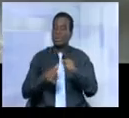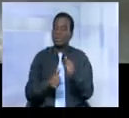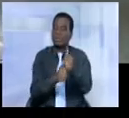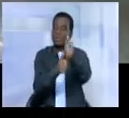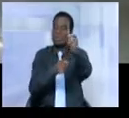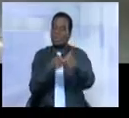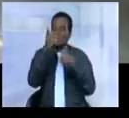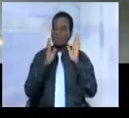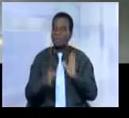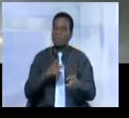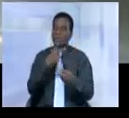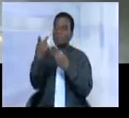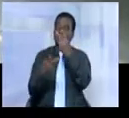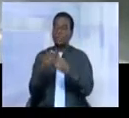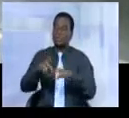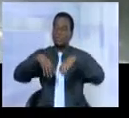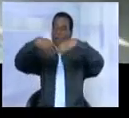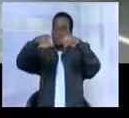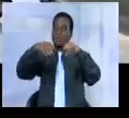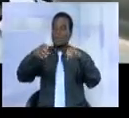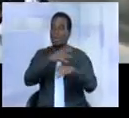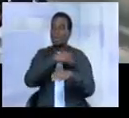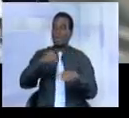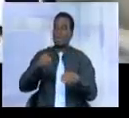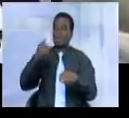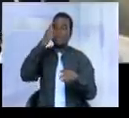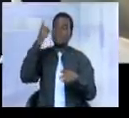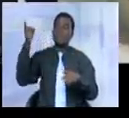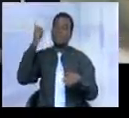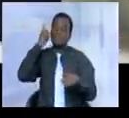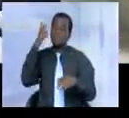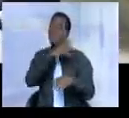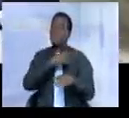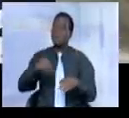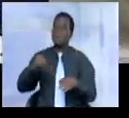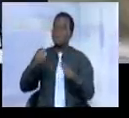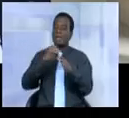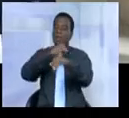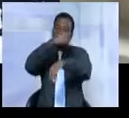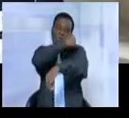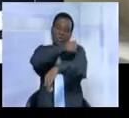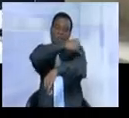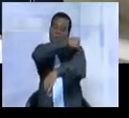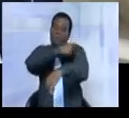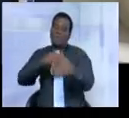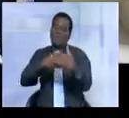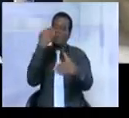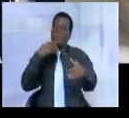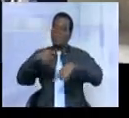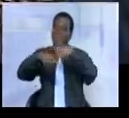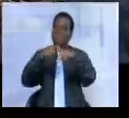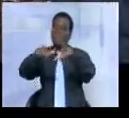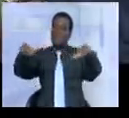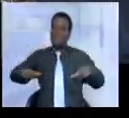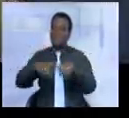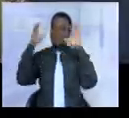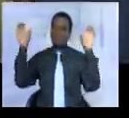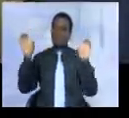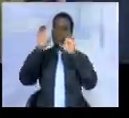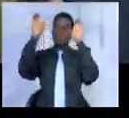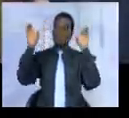l'orphelinat, elles ont visité une classe, puis le dortoir et l'infirmerie du pensionnat. Avant de rejoindre le lieu de la